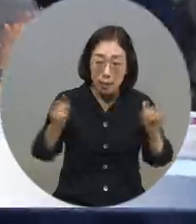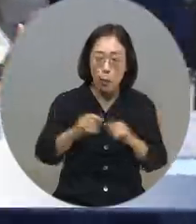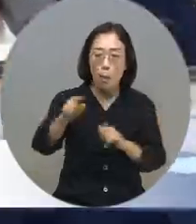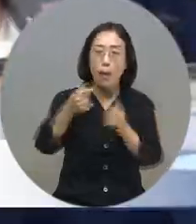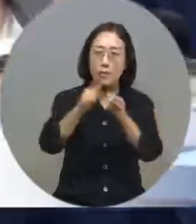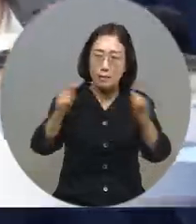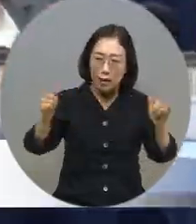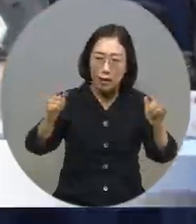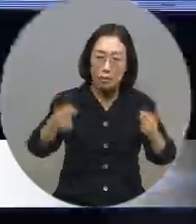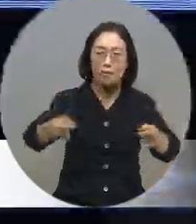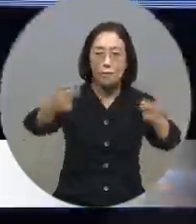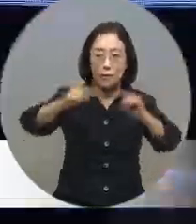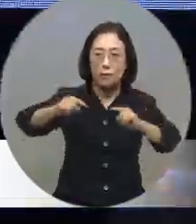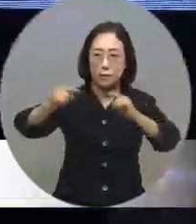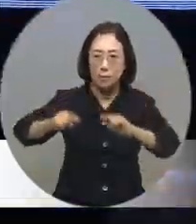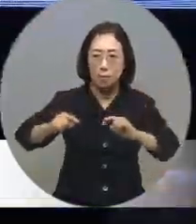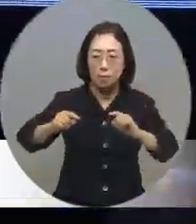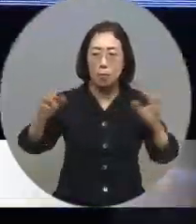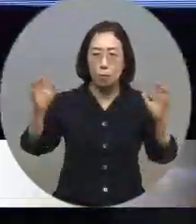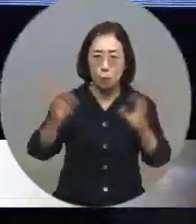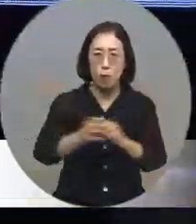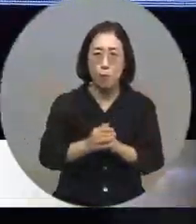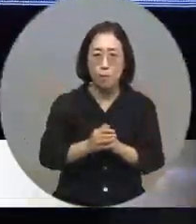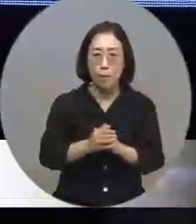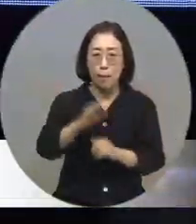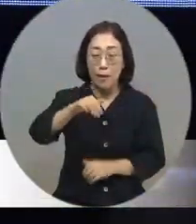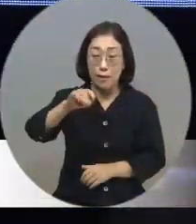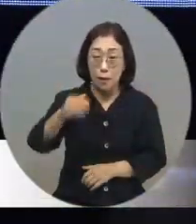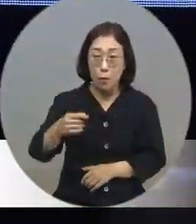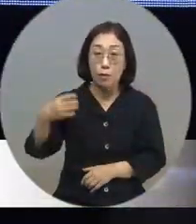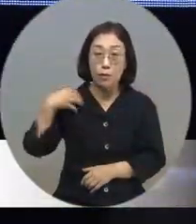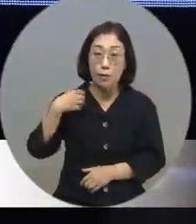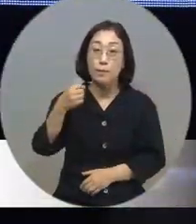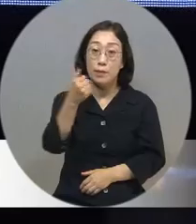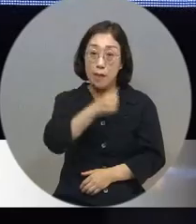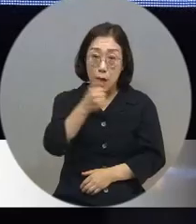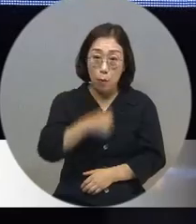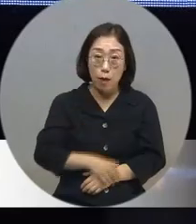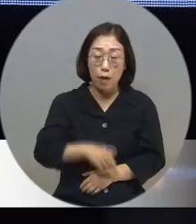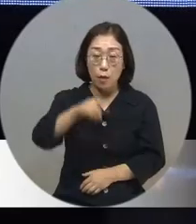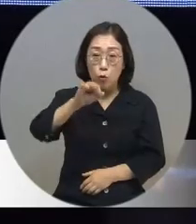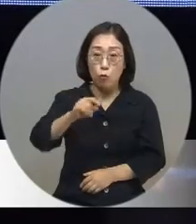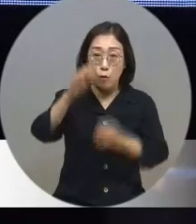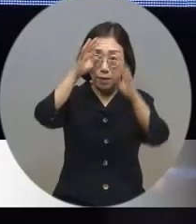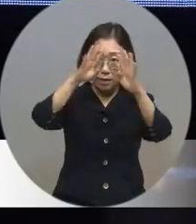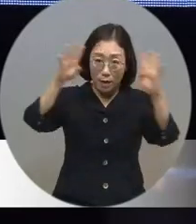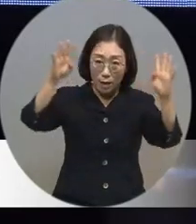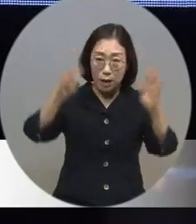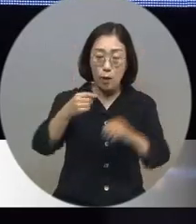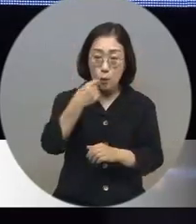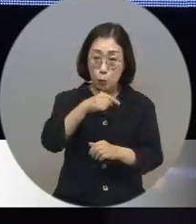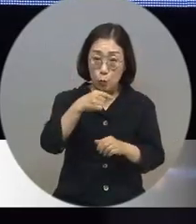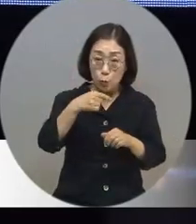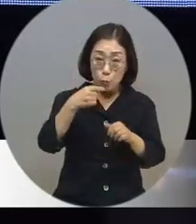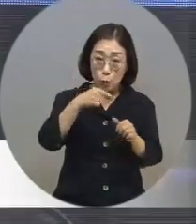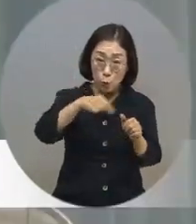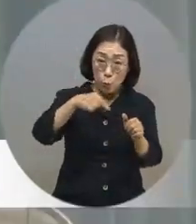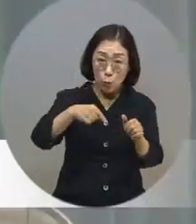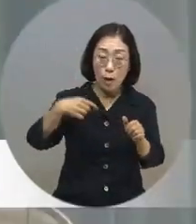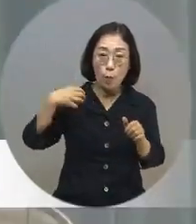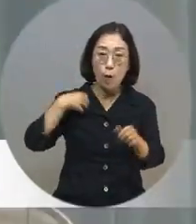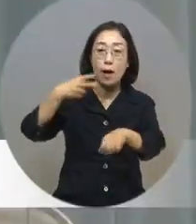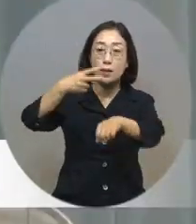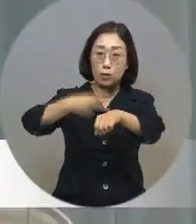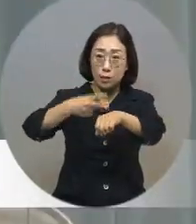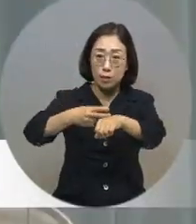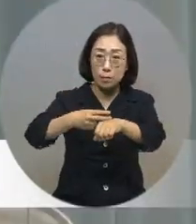시민들이 참석했습니다 박재용 경기도 의원이 진행을 맡고 성균관대학교 교육학과 정종민 교수가